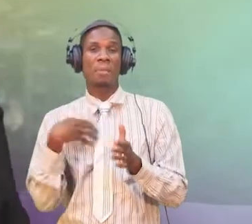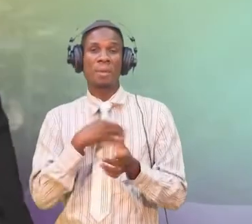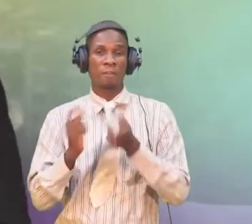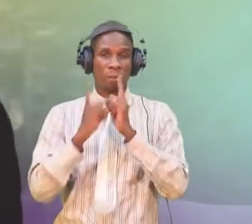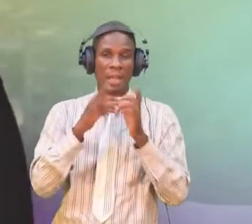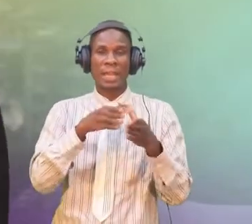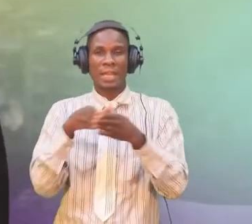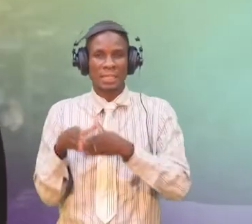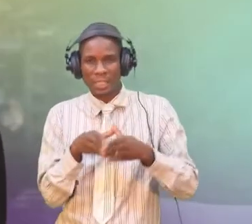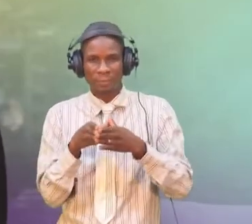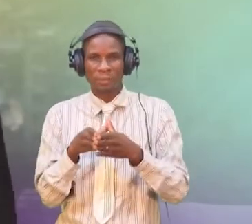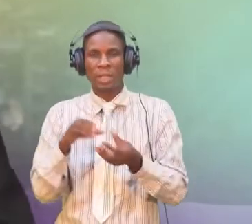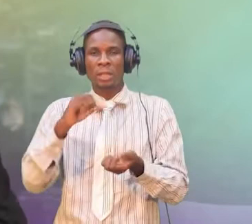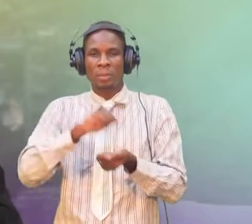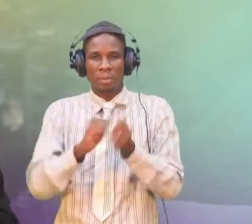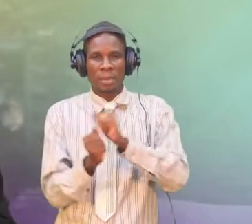eteni ya minei